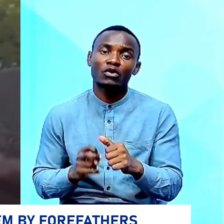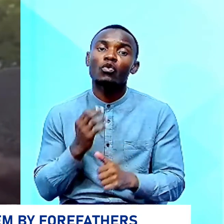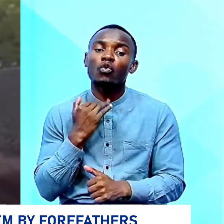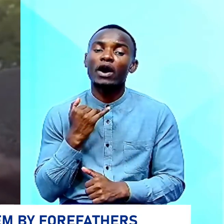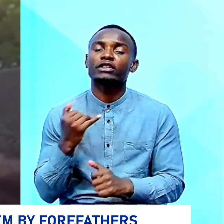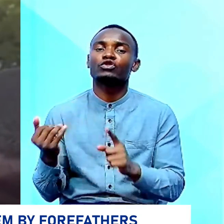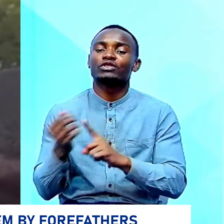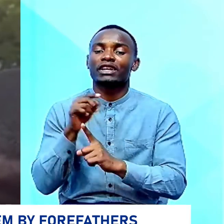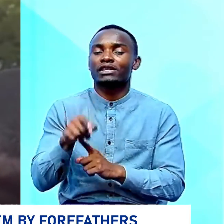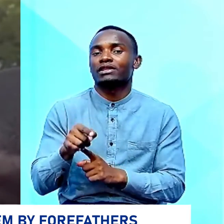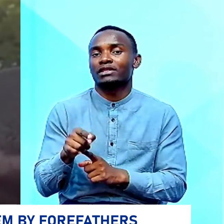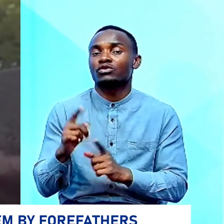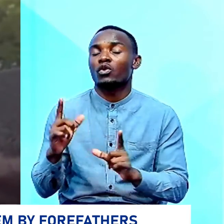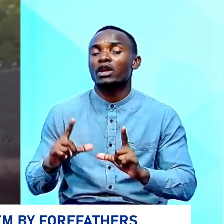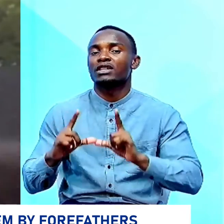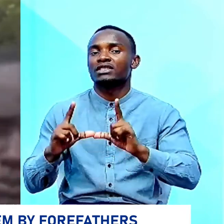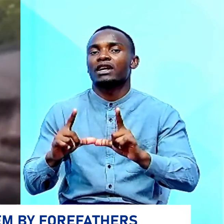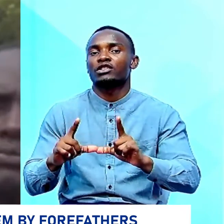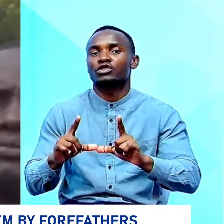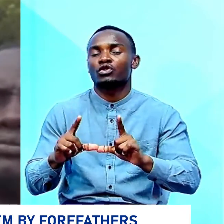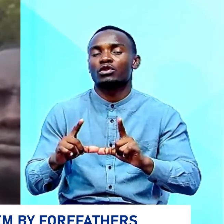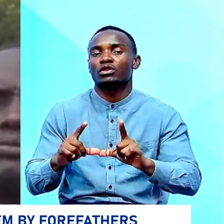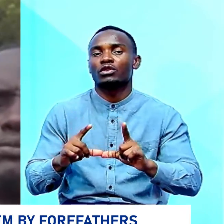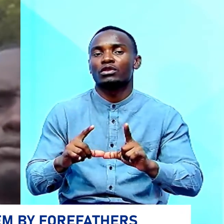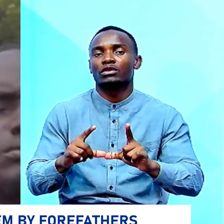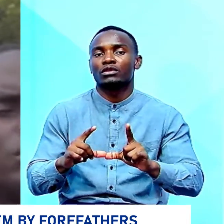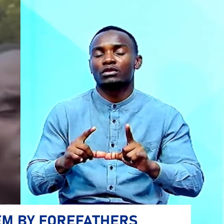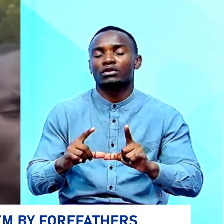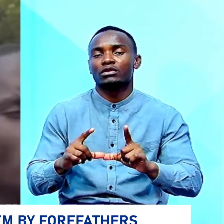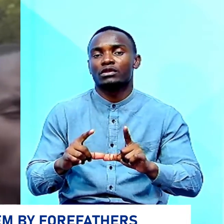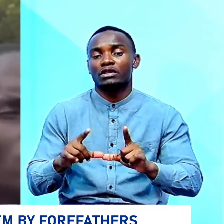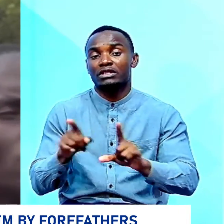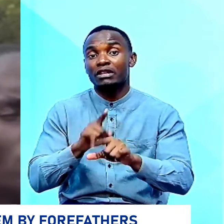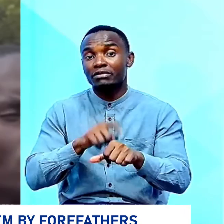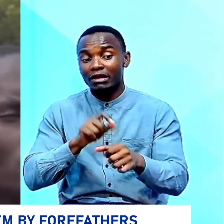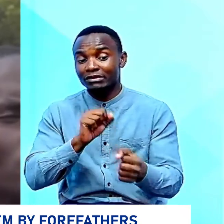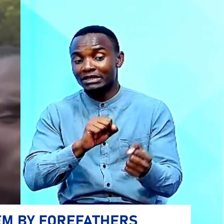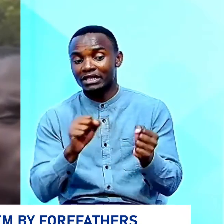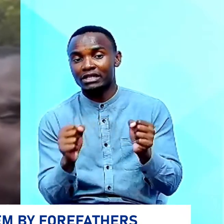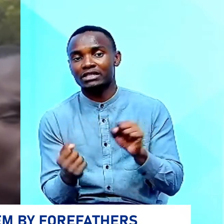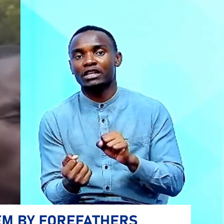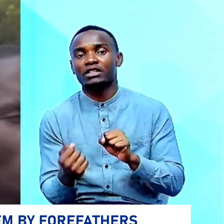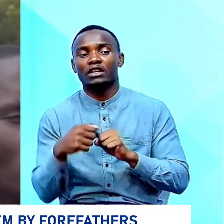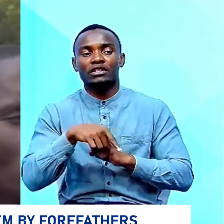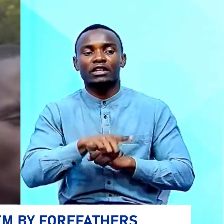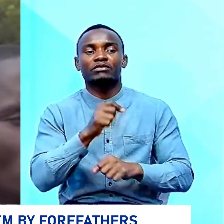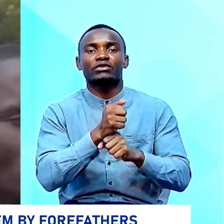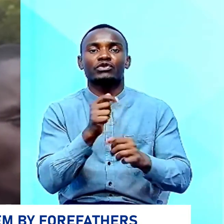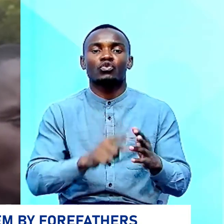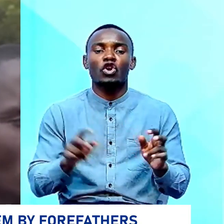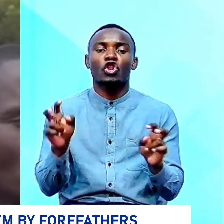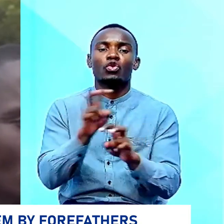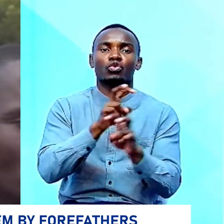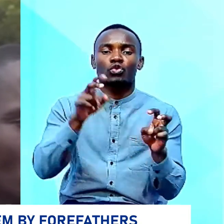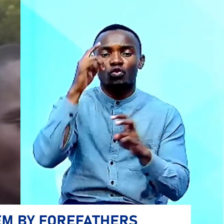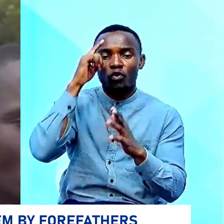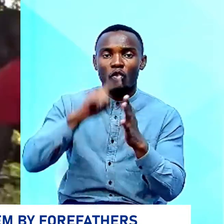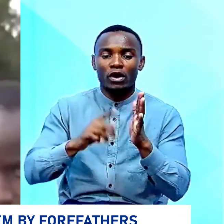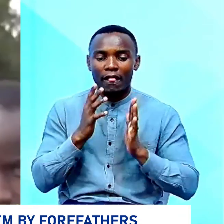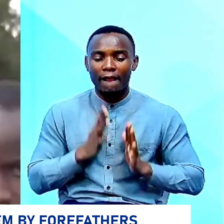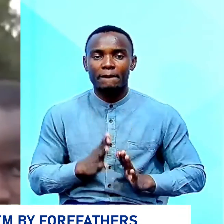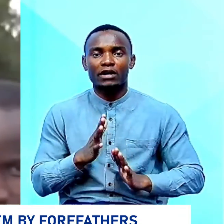na pamoja na namba 22, walipobadilisha ikuwe yao, walienda kutafuta mnunuzi wa hiyo